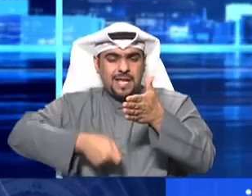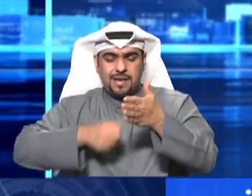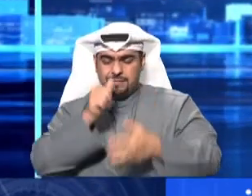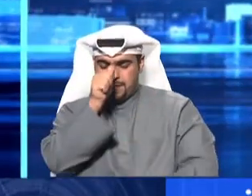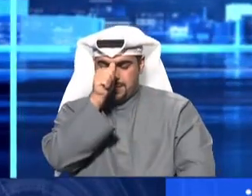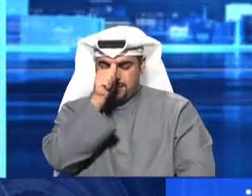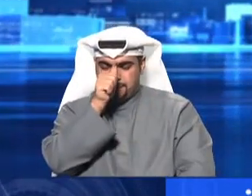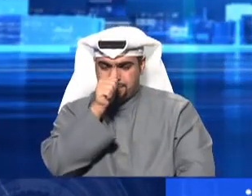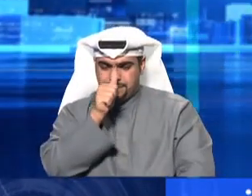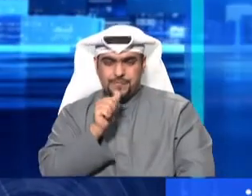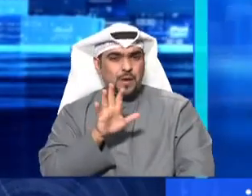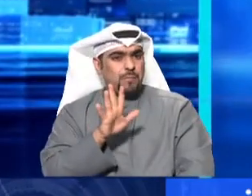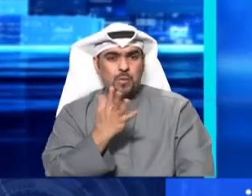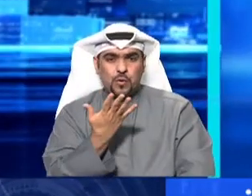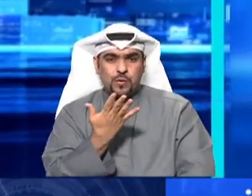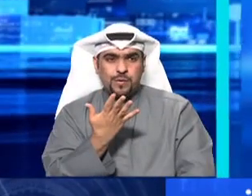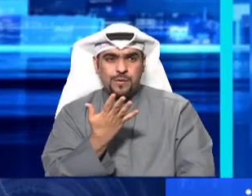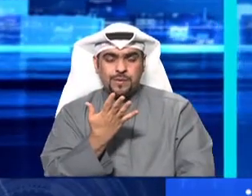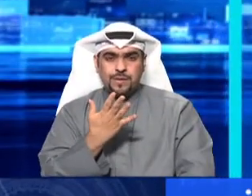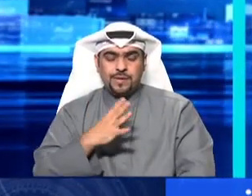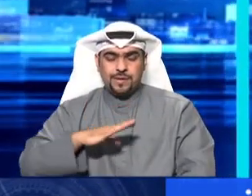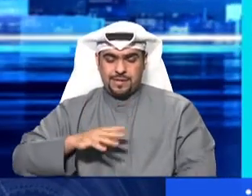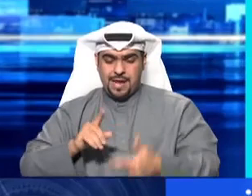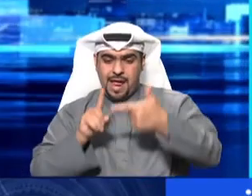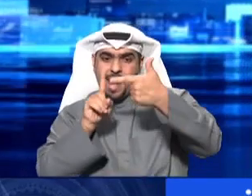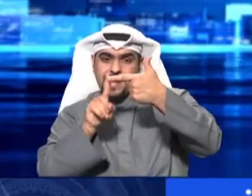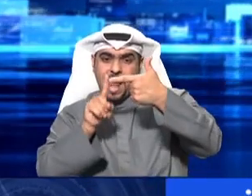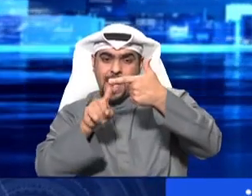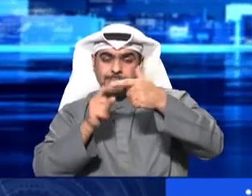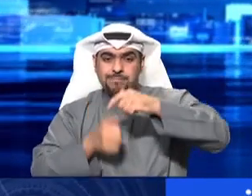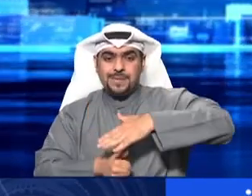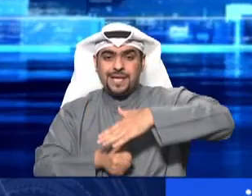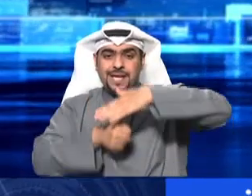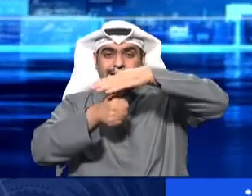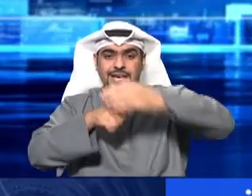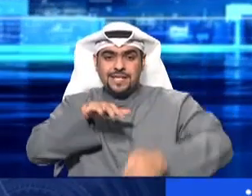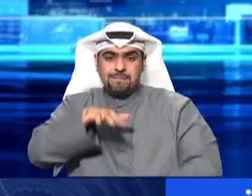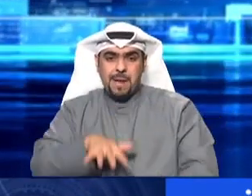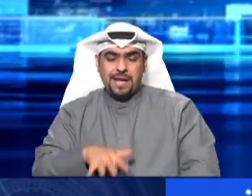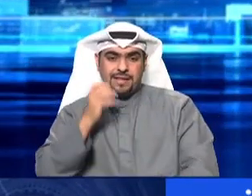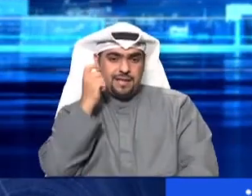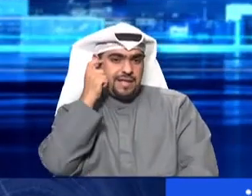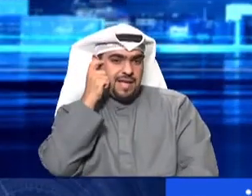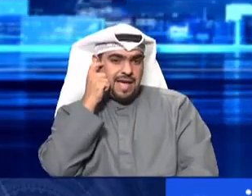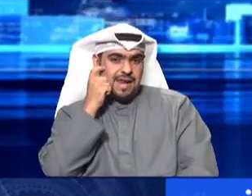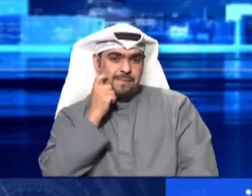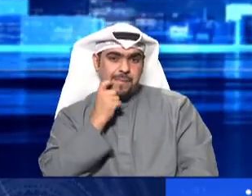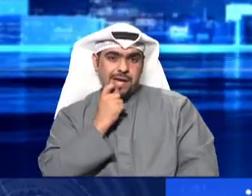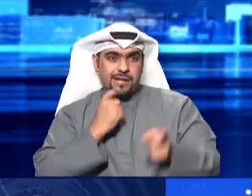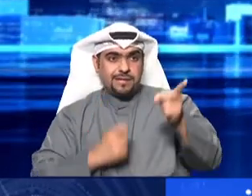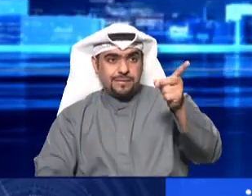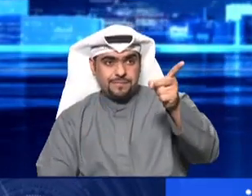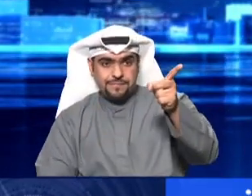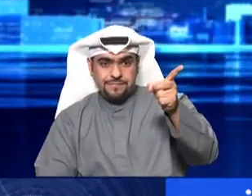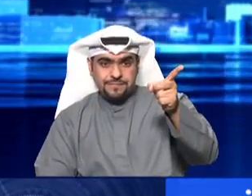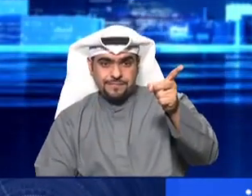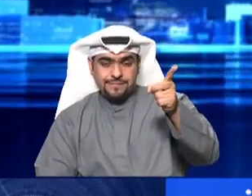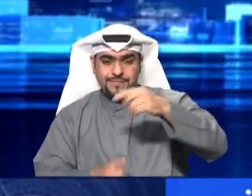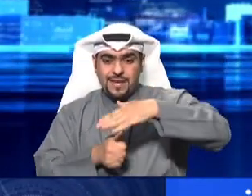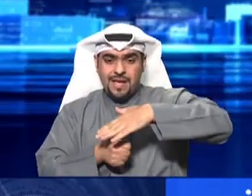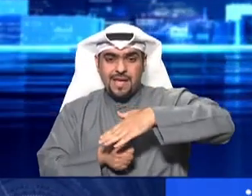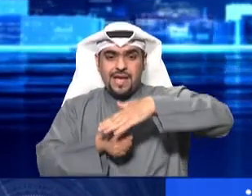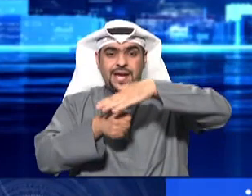الشيخ محمد بن راشد آل مكتوم نائب رئيس دولة الإمارات العربية المتحدة الشقيقة رئيس مجلس